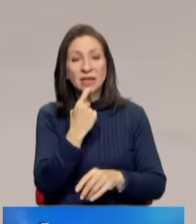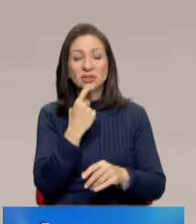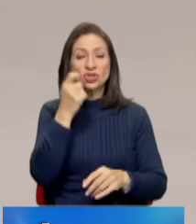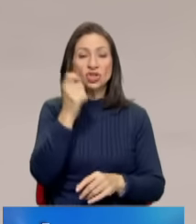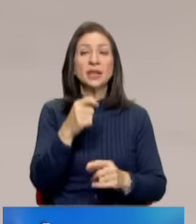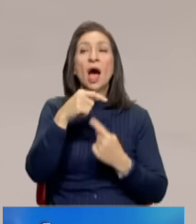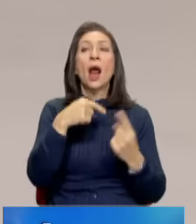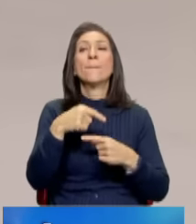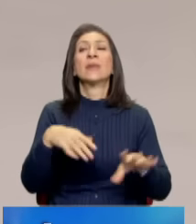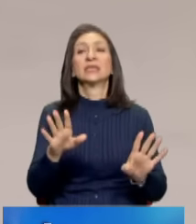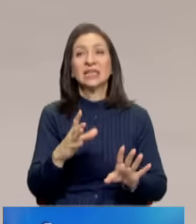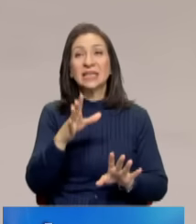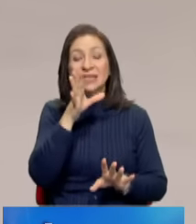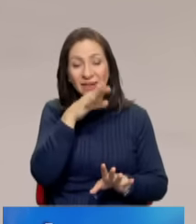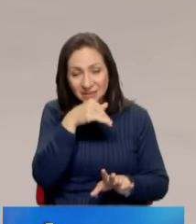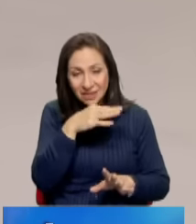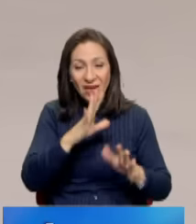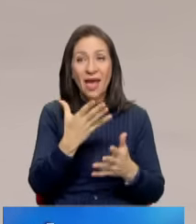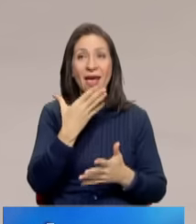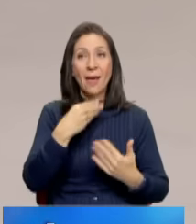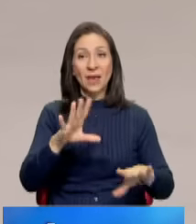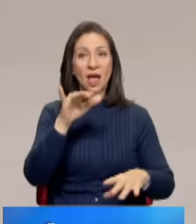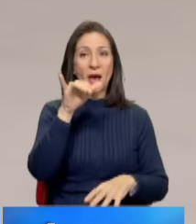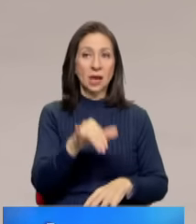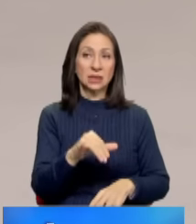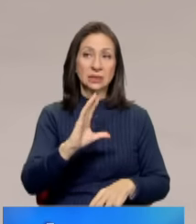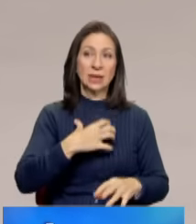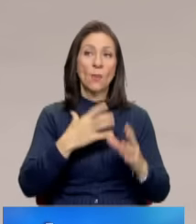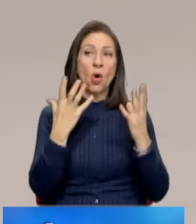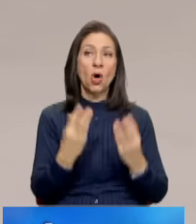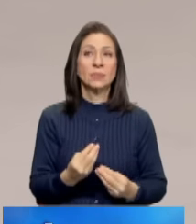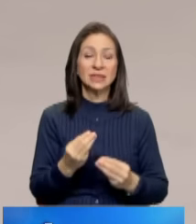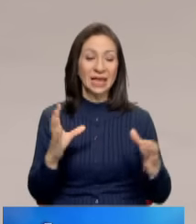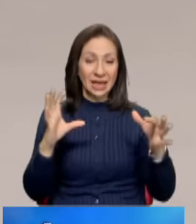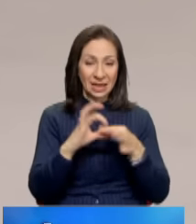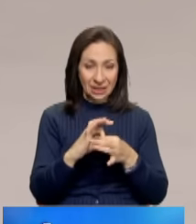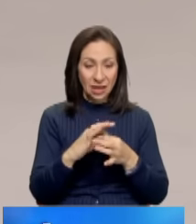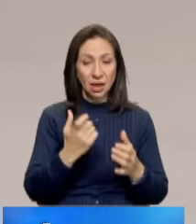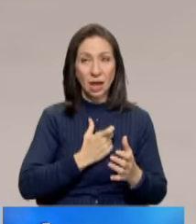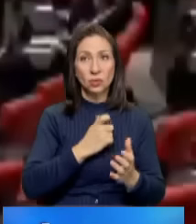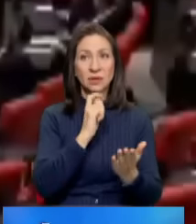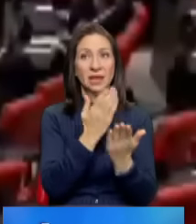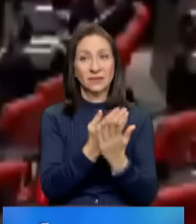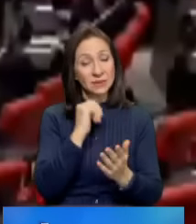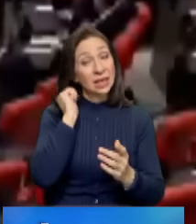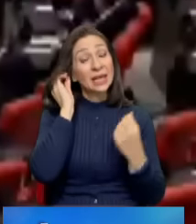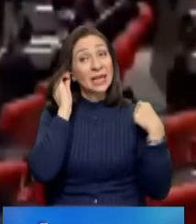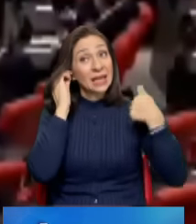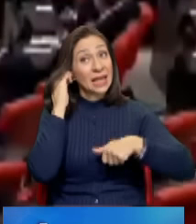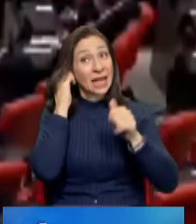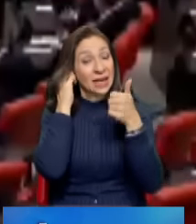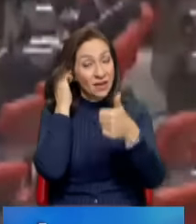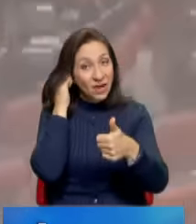koşulu aranmaksızın yaşlılık veya emeklilik hakkına sahip olmasına ilişkin kanun teklifimiz. Yeniden